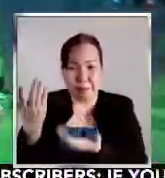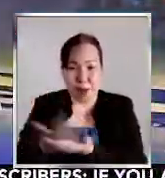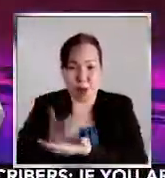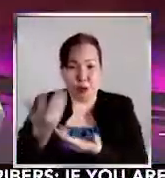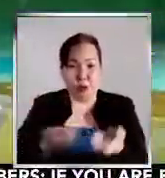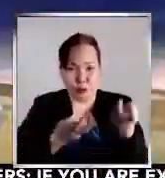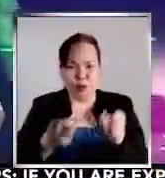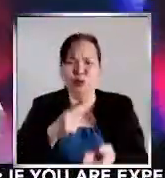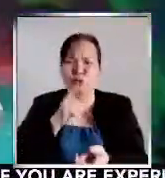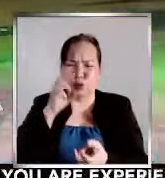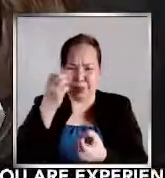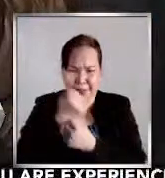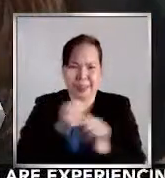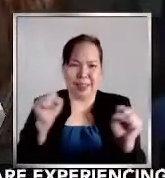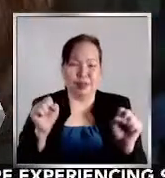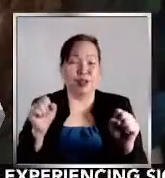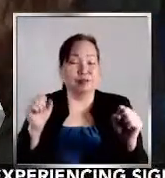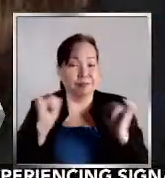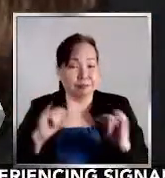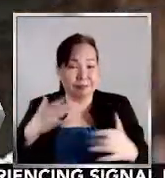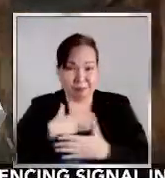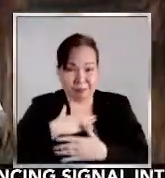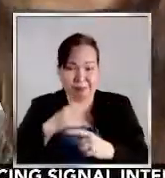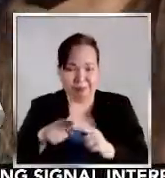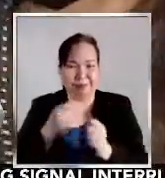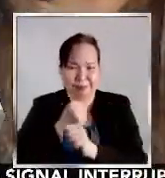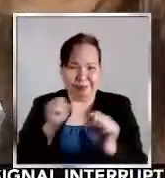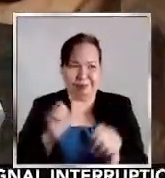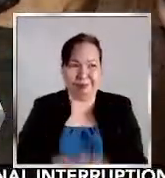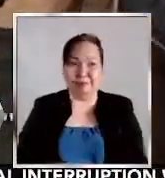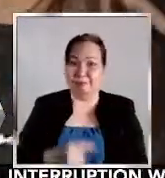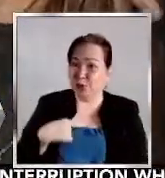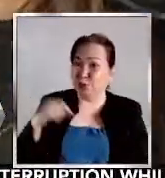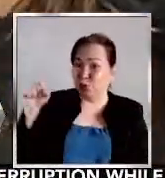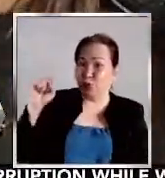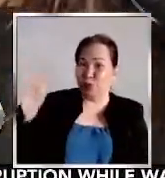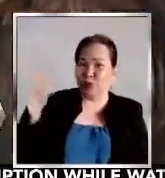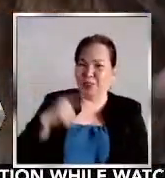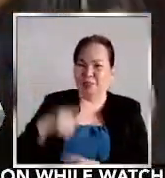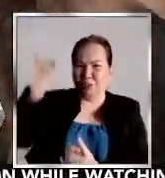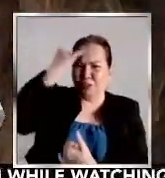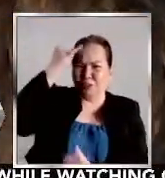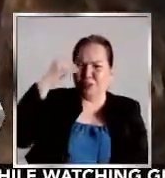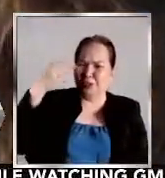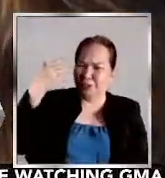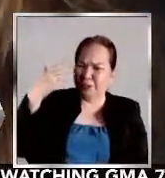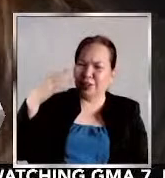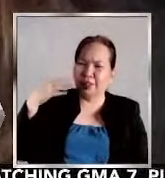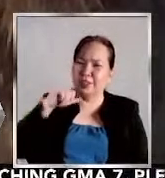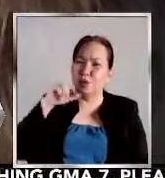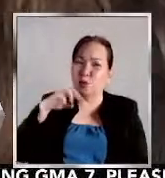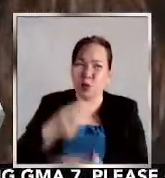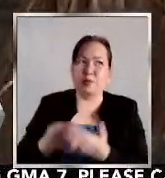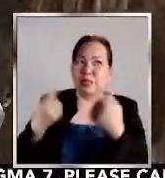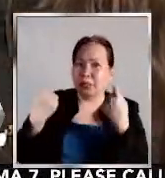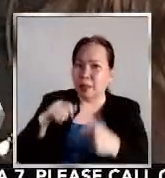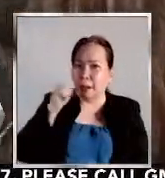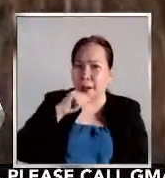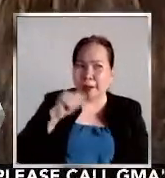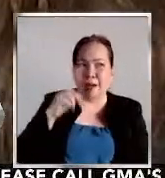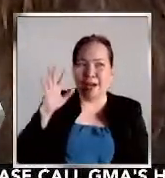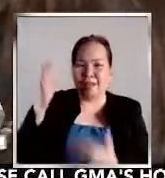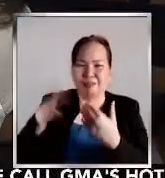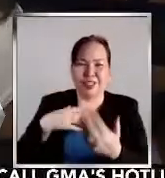habang nag-e-enjoy sa skating. Ako, first time. Hindi po talaga ako sanay pero tinatry ko siya kahit